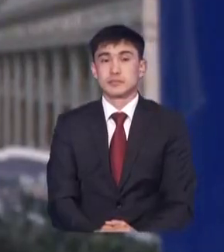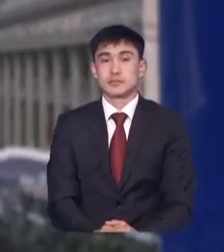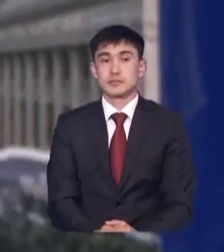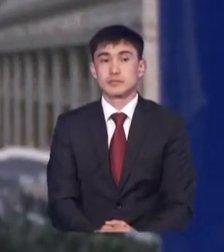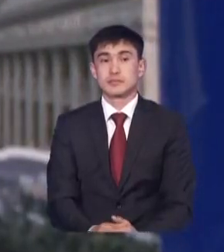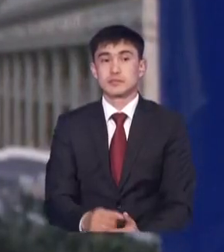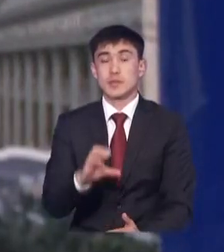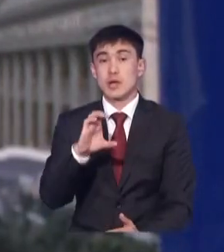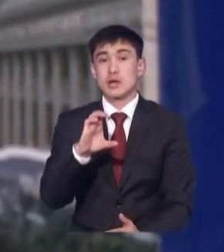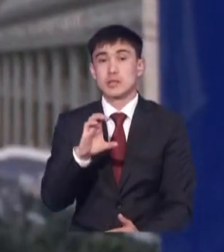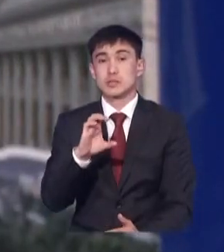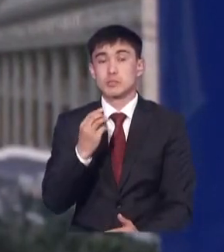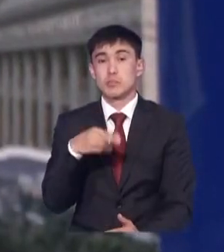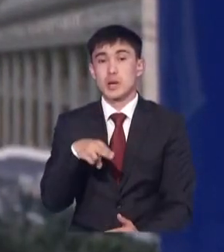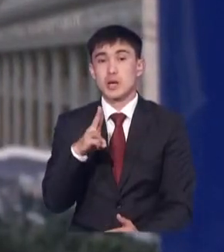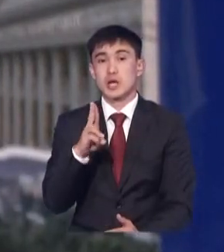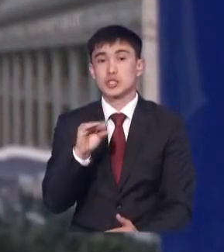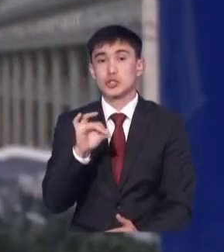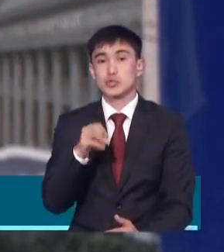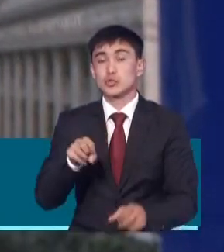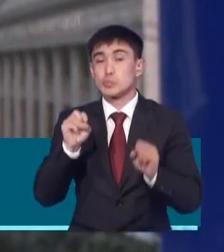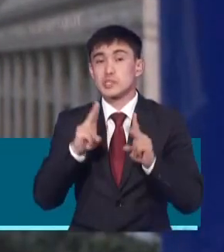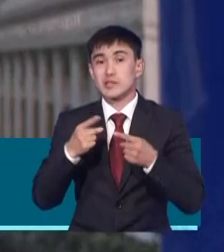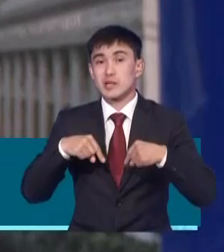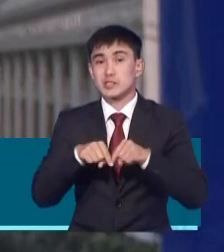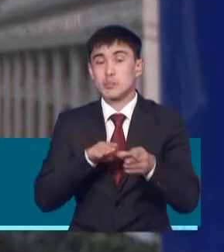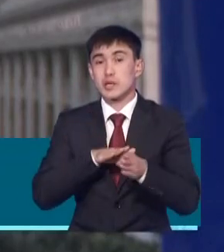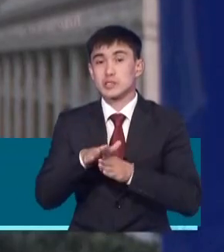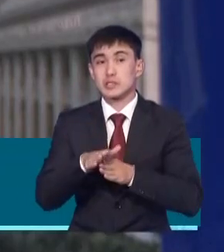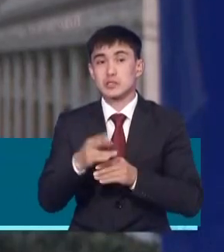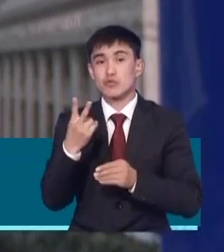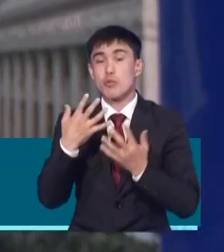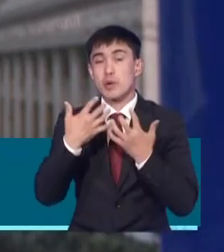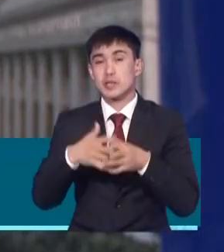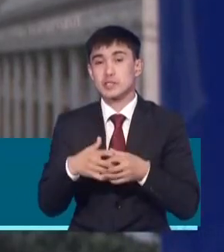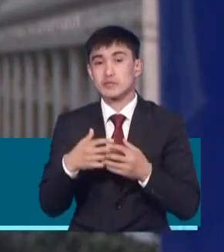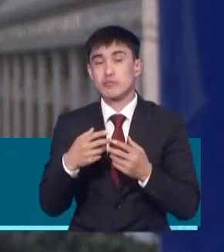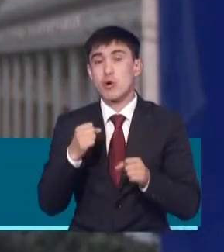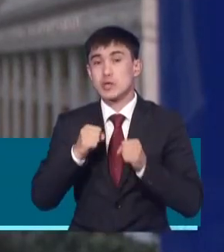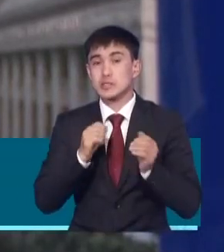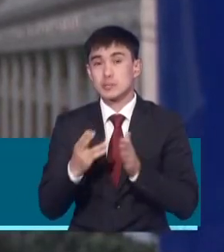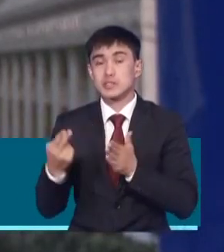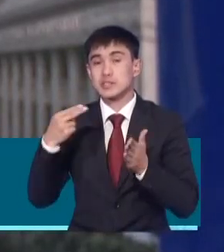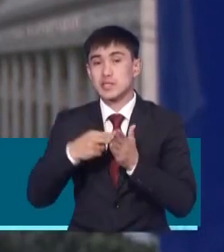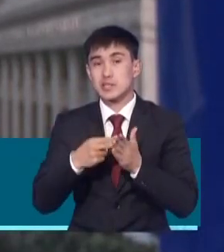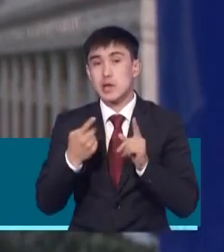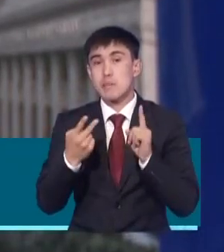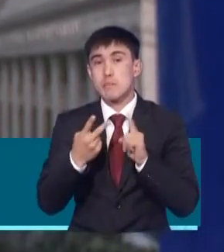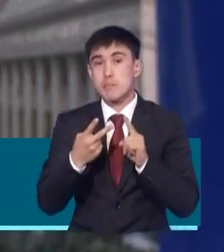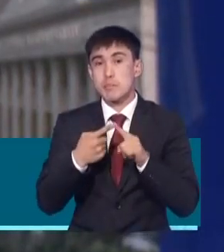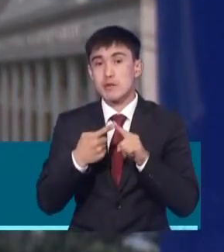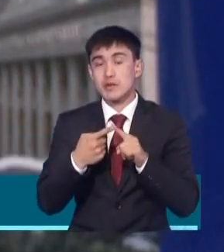СПК ЖТСУ является специализированной организацией по реализации двух механизмов по стабилизации цен. Первый механизм